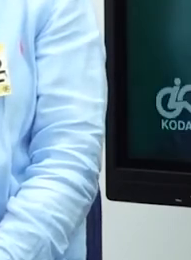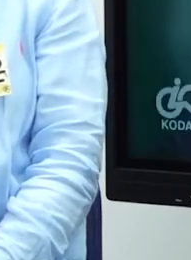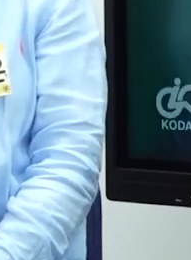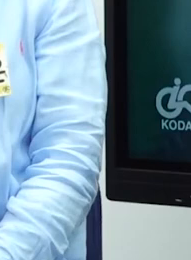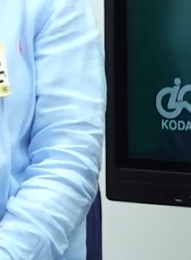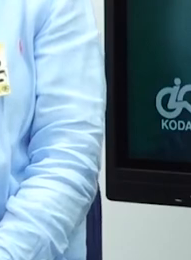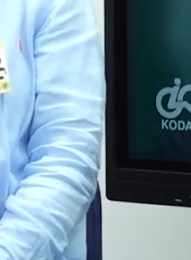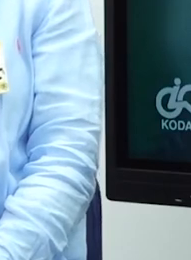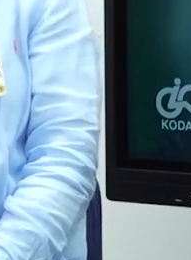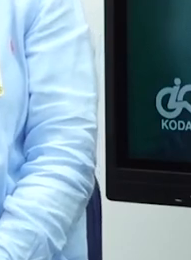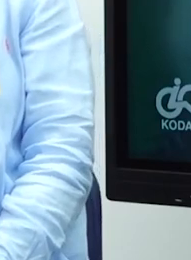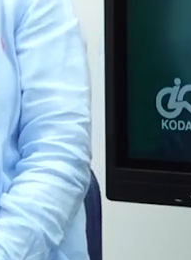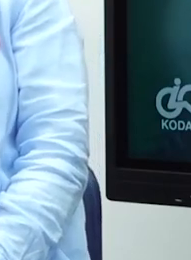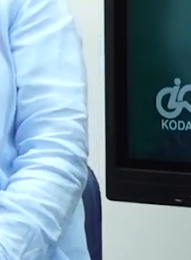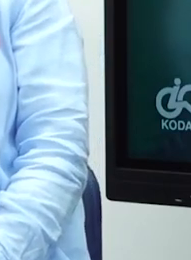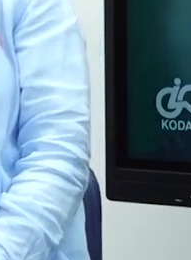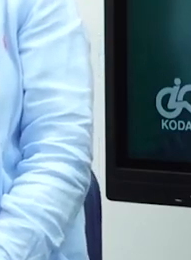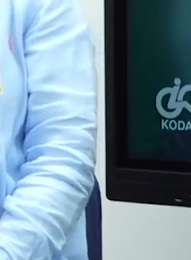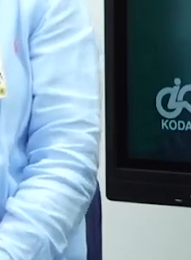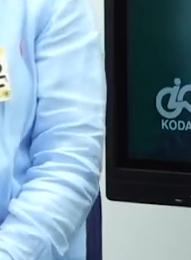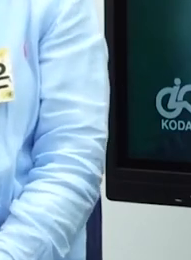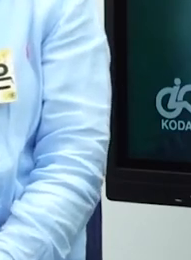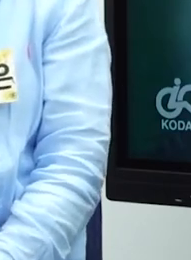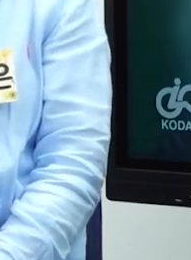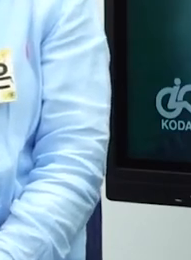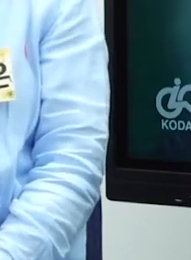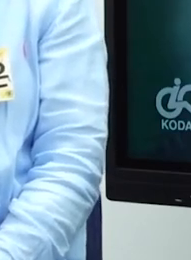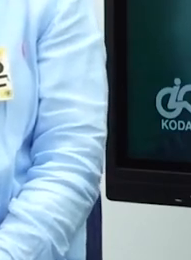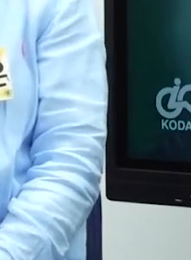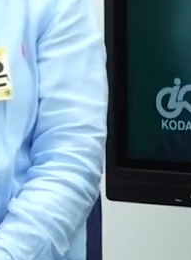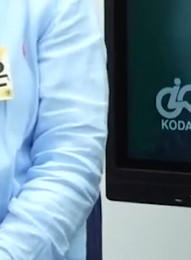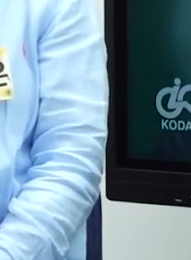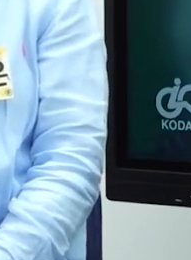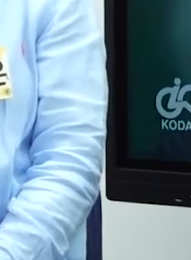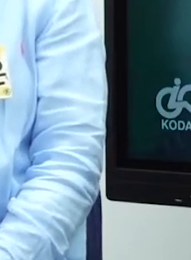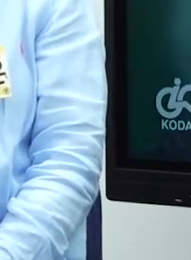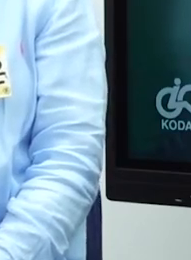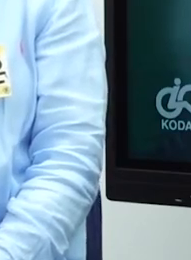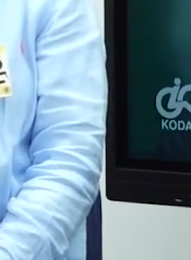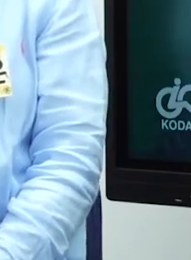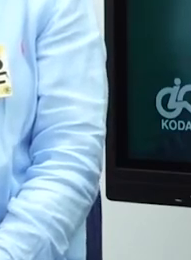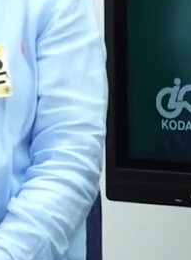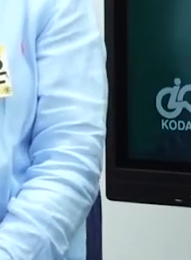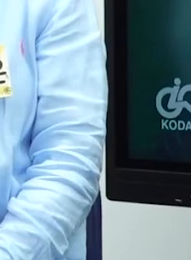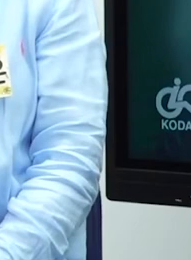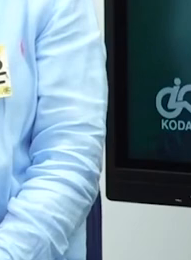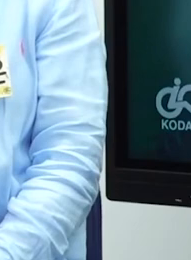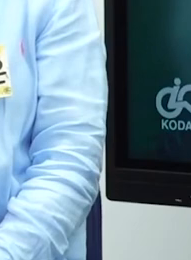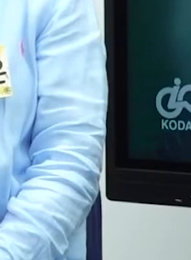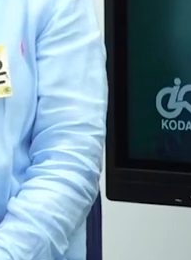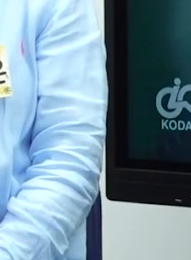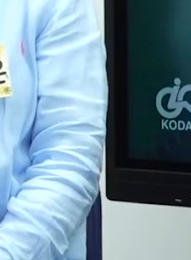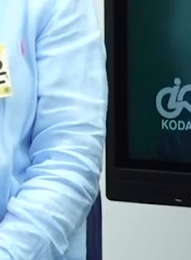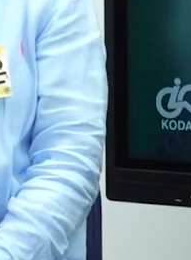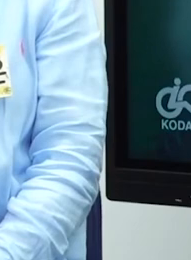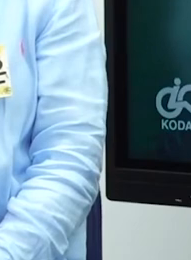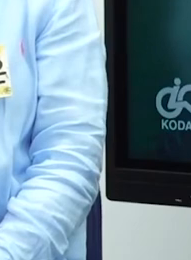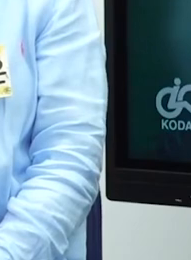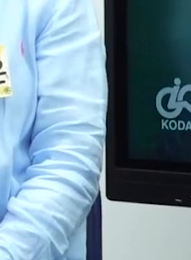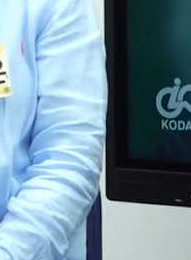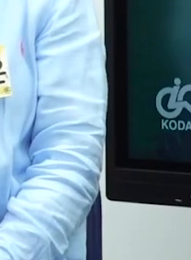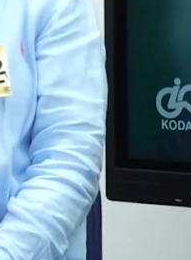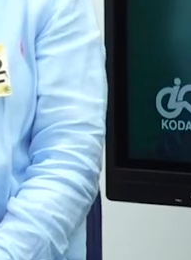라는 생각을 합니다. 저의 언어로 모든 것이 지원이 된다면 농인은 장애 유형에서 빠질